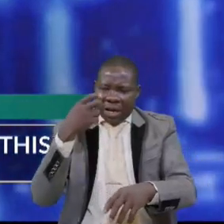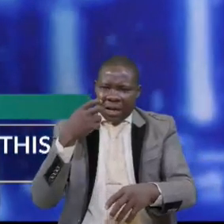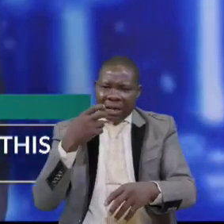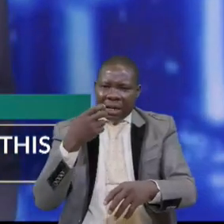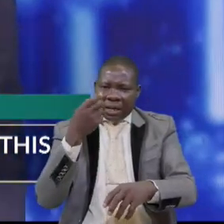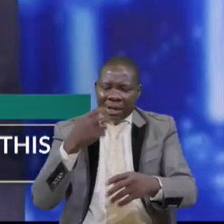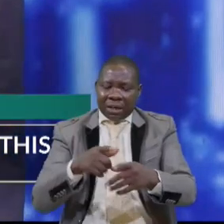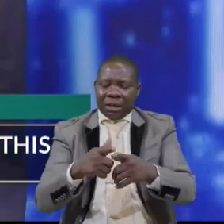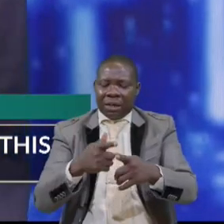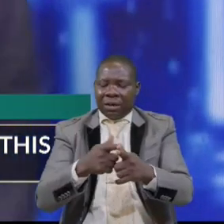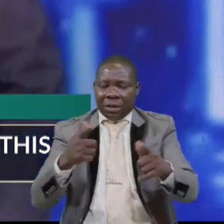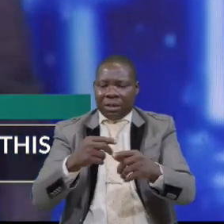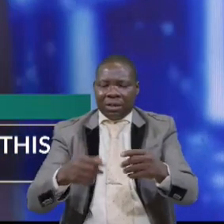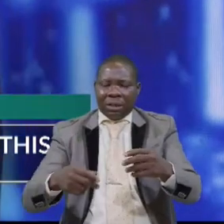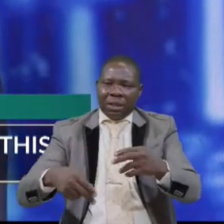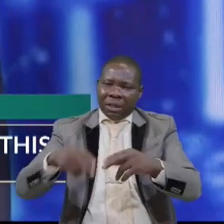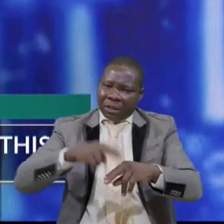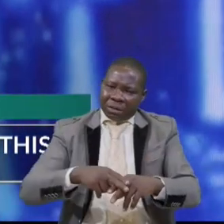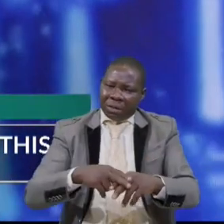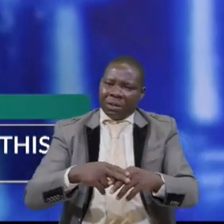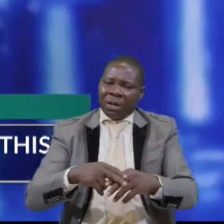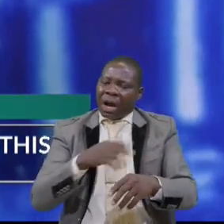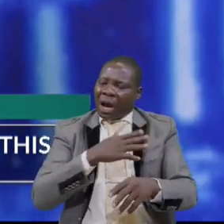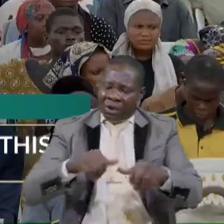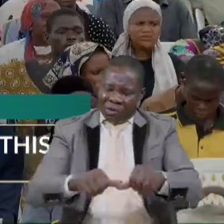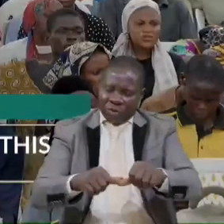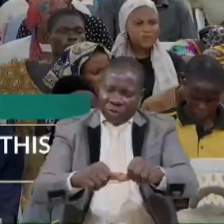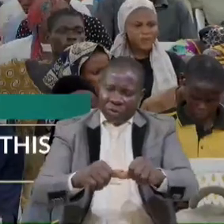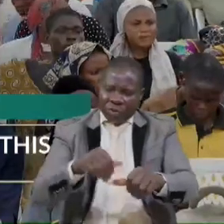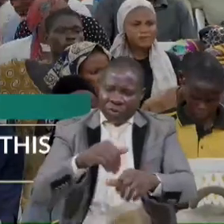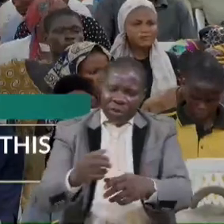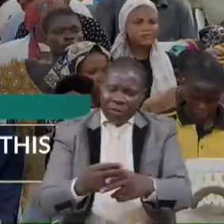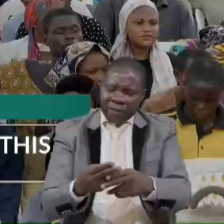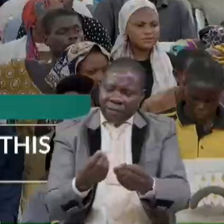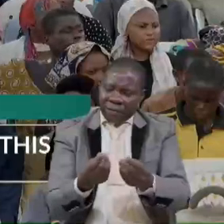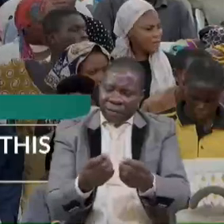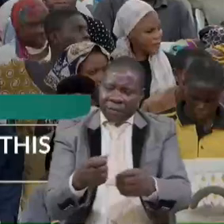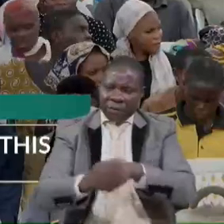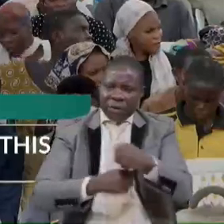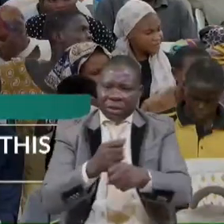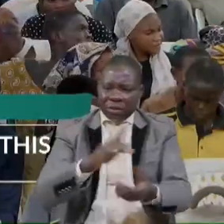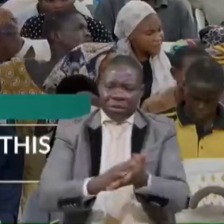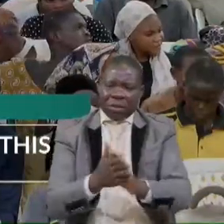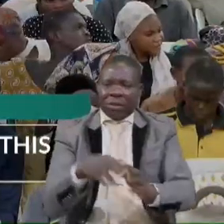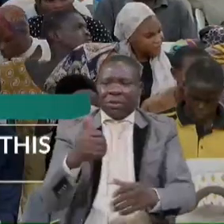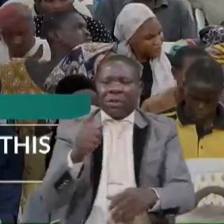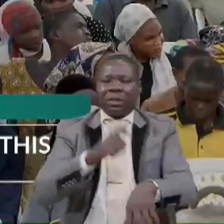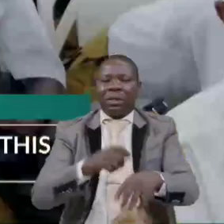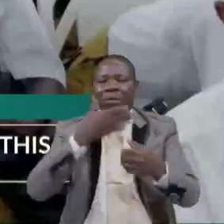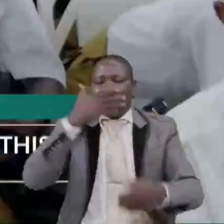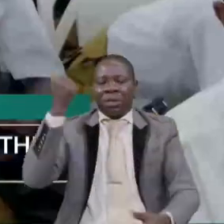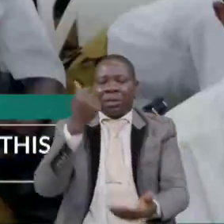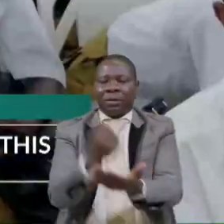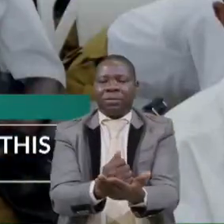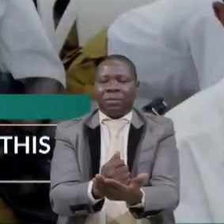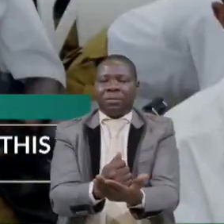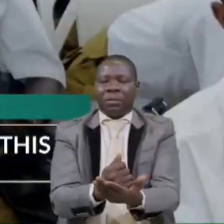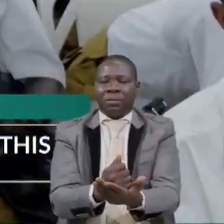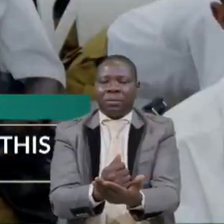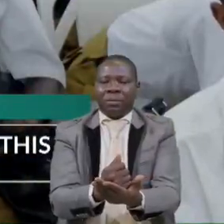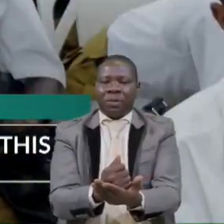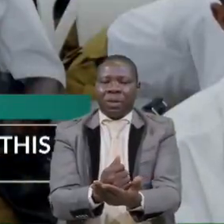En quelques années, tu seras 10 fois supérieur. Amen. C'est comme ça,